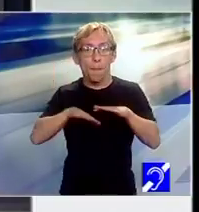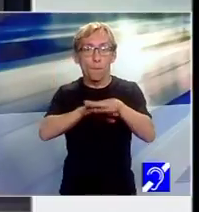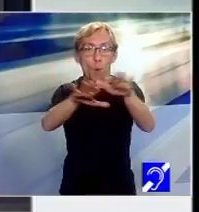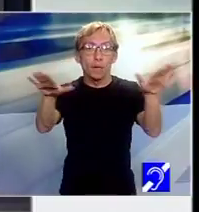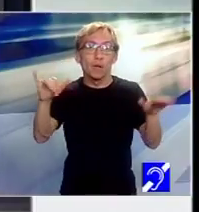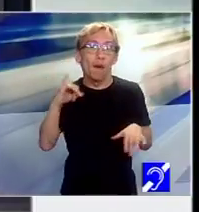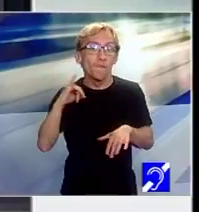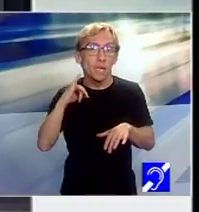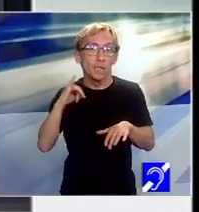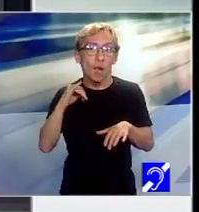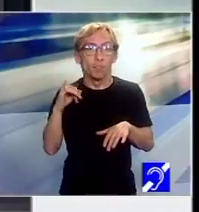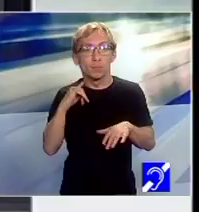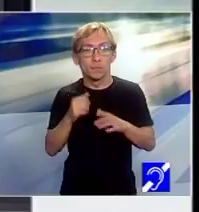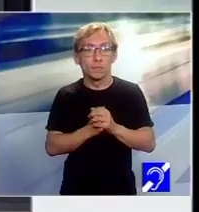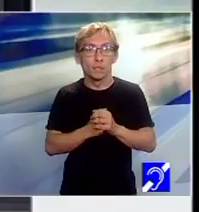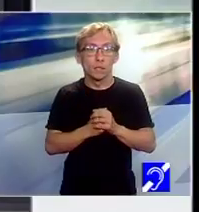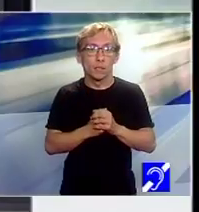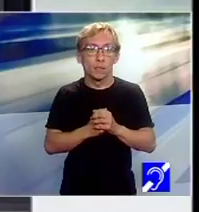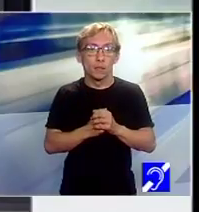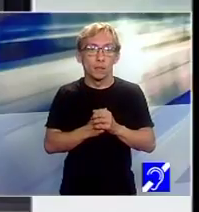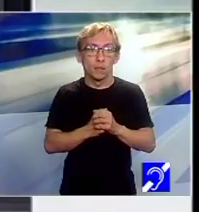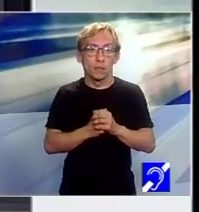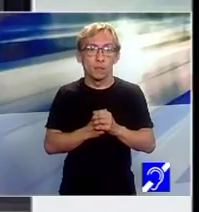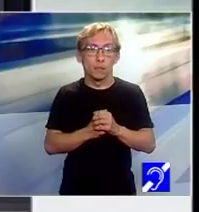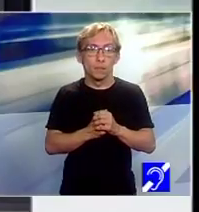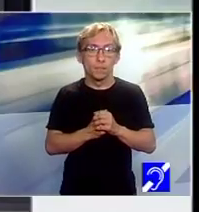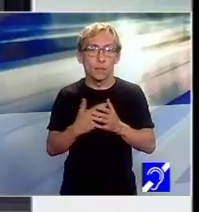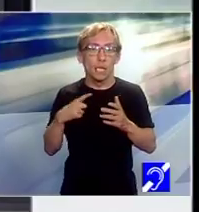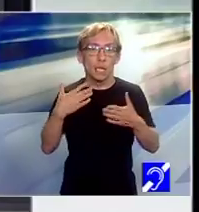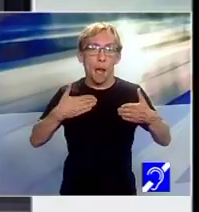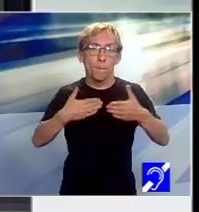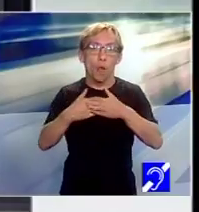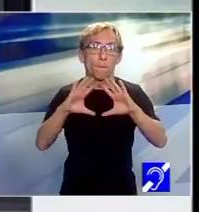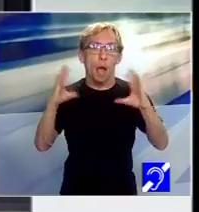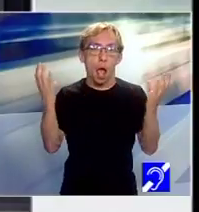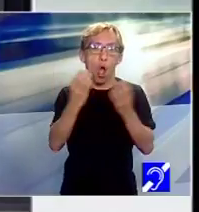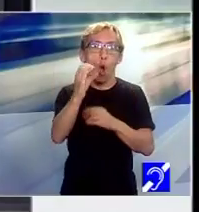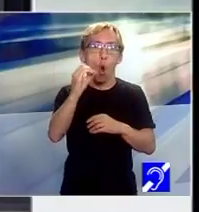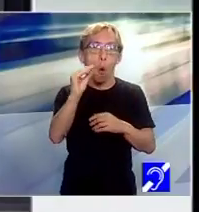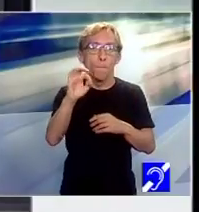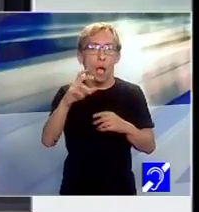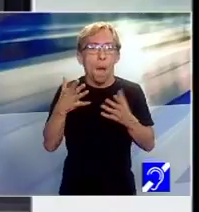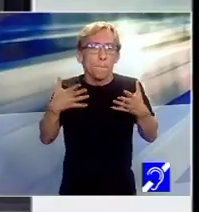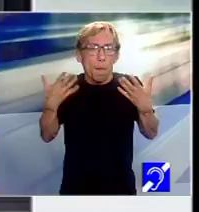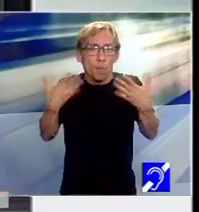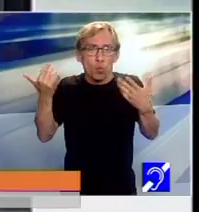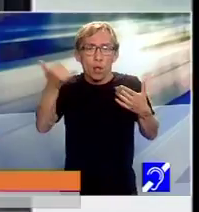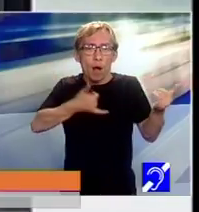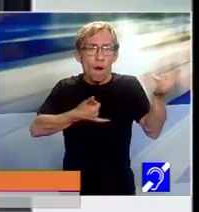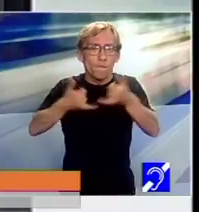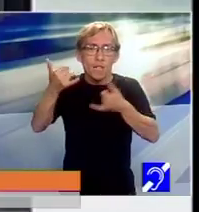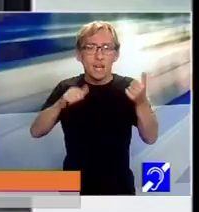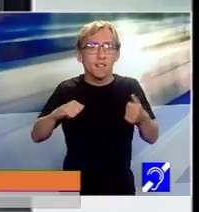pe scenă, pentru că există această efervescență în jurul operei și mă bucur tare mult că vin oamenii, că vin